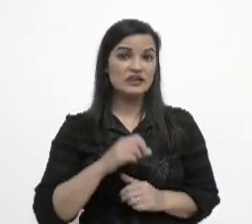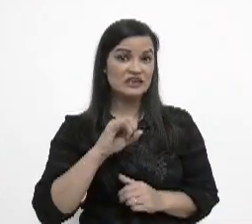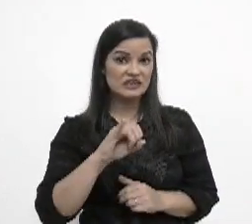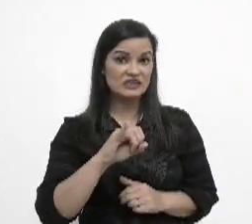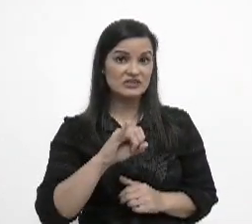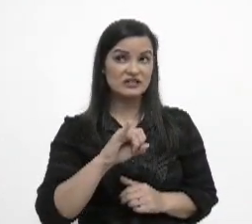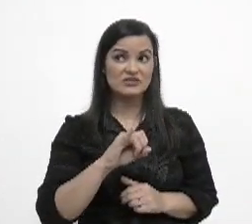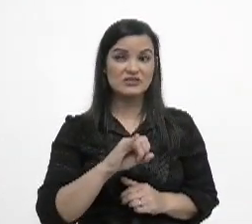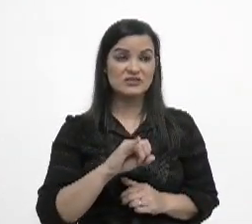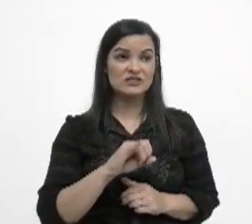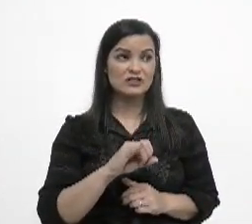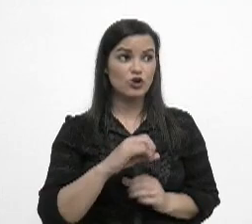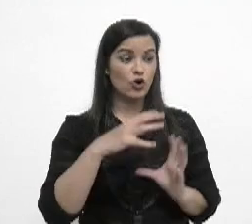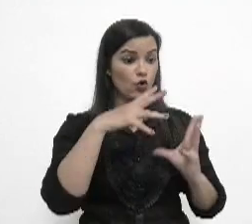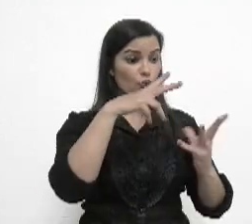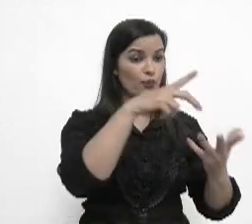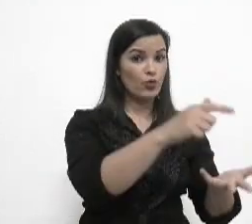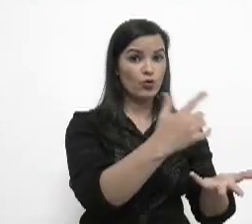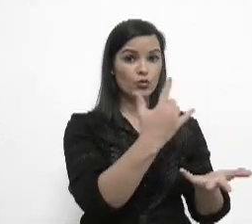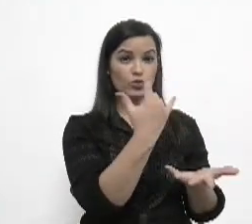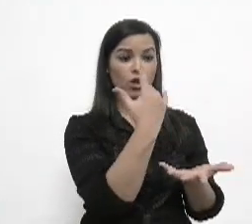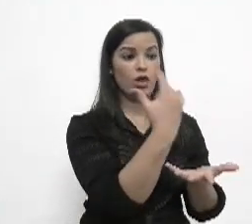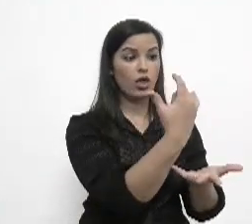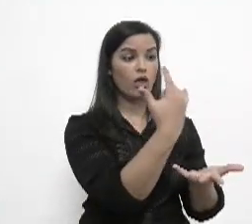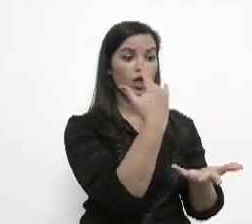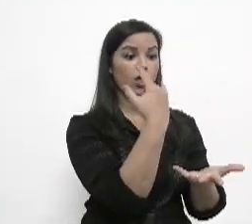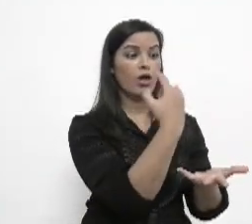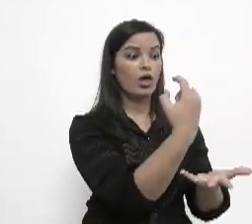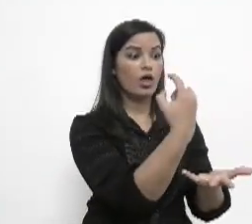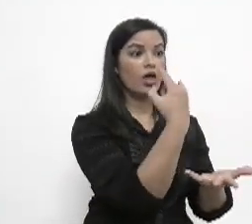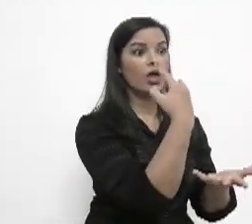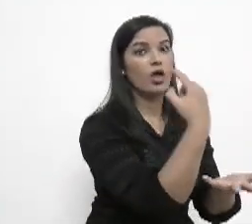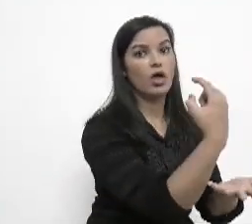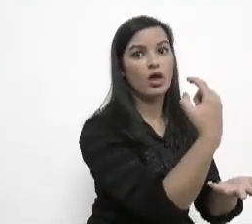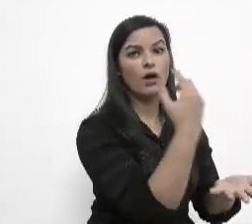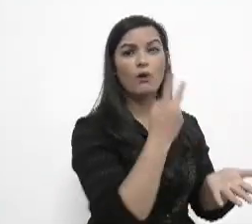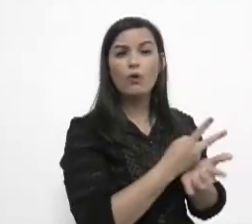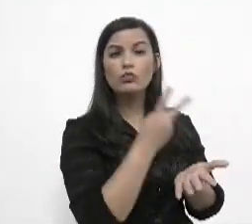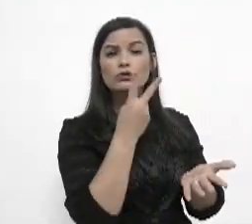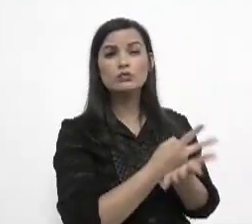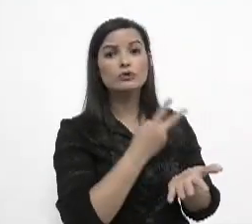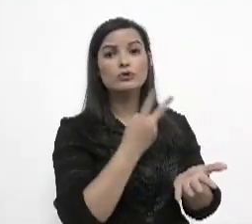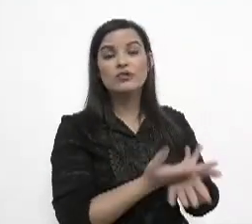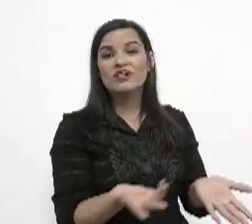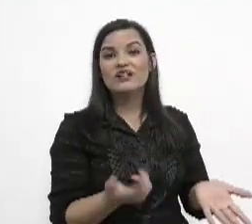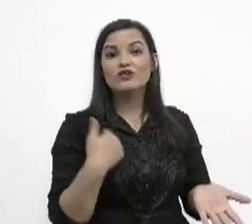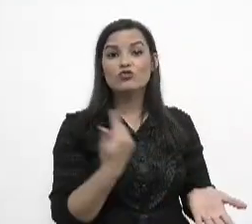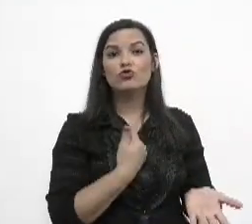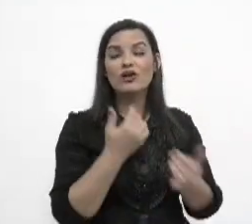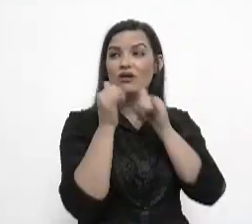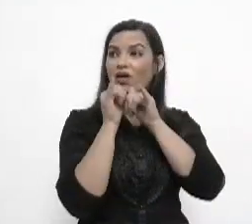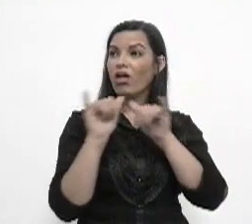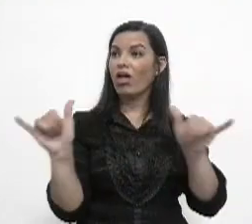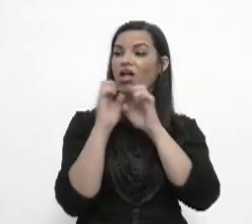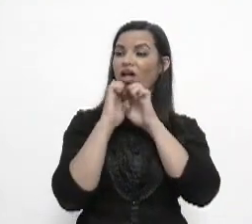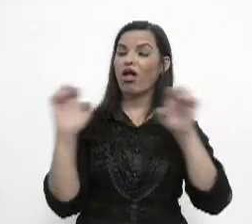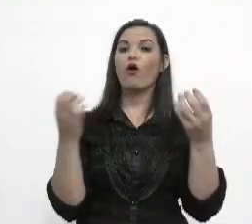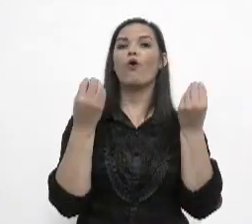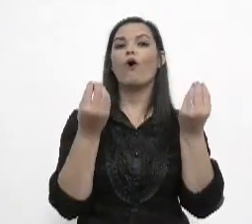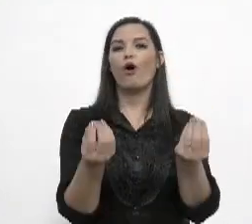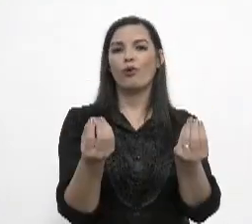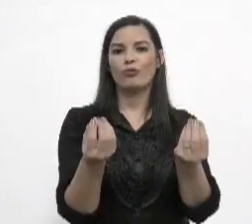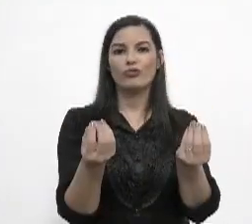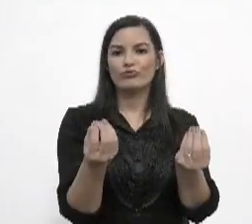perseguindo as coisas deste mundo, nós não poderemos então se tornar ministros da sua palavra. 우리는 어떤 사람이냐? 세상이 보지 못하는 하늘을